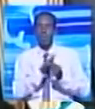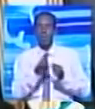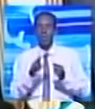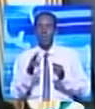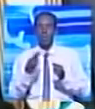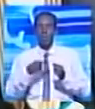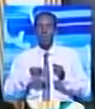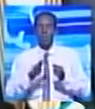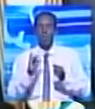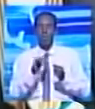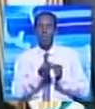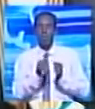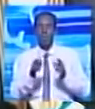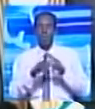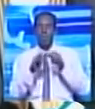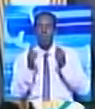la livraison